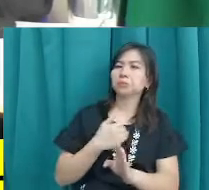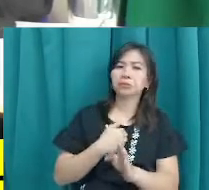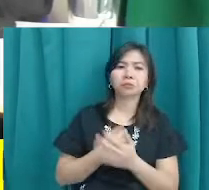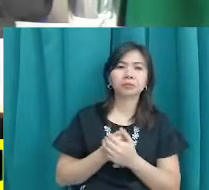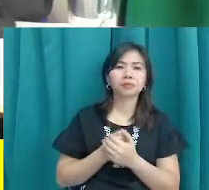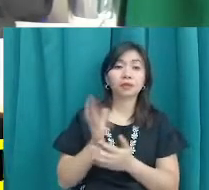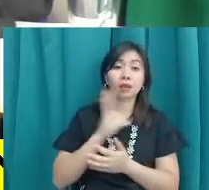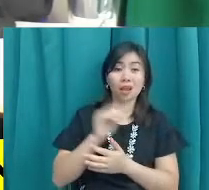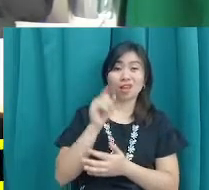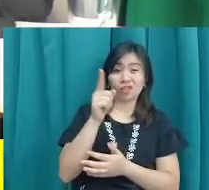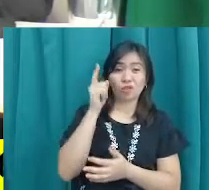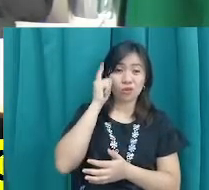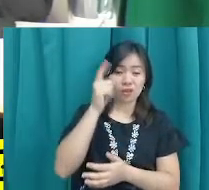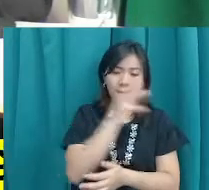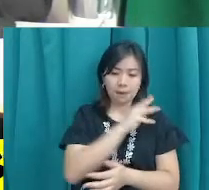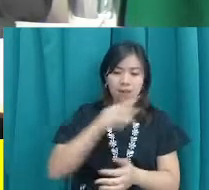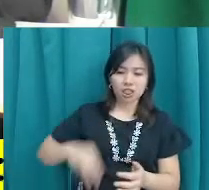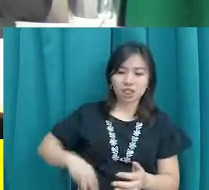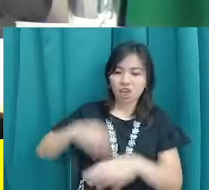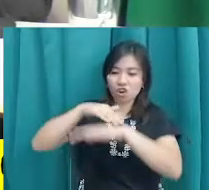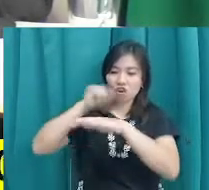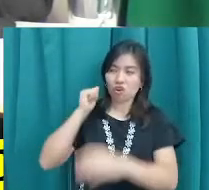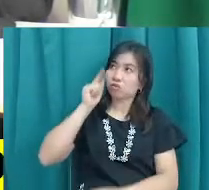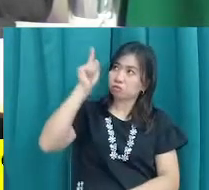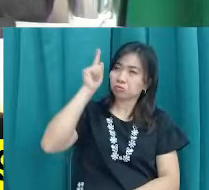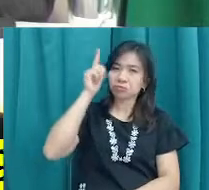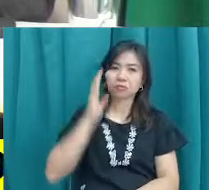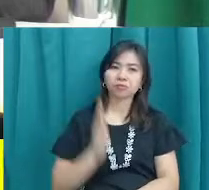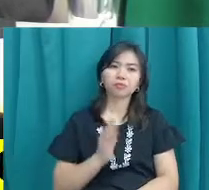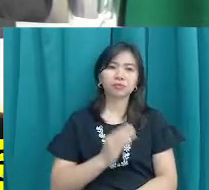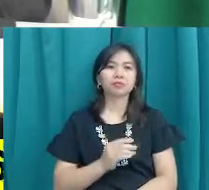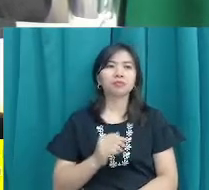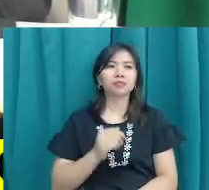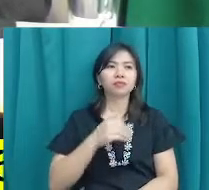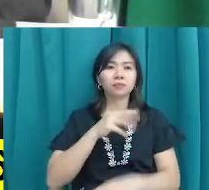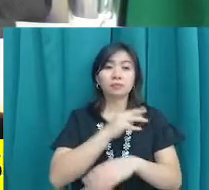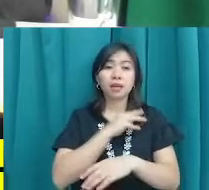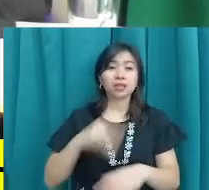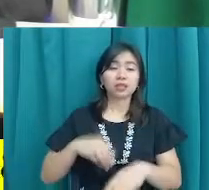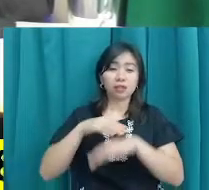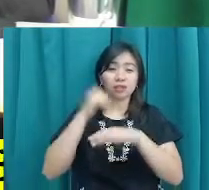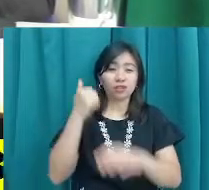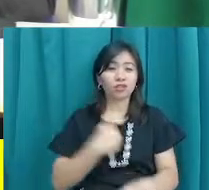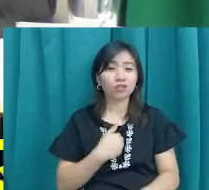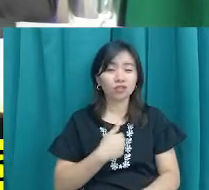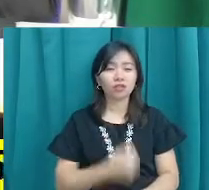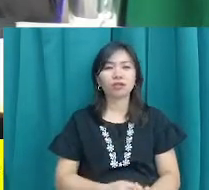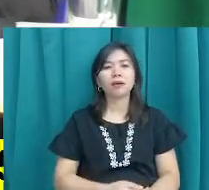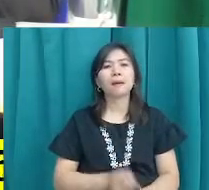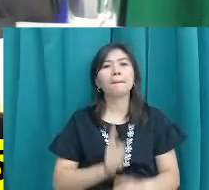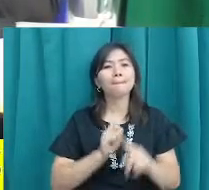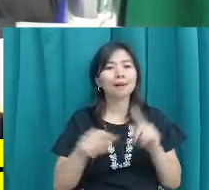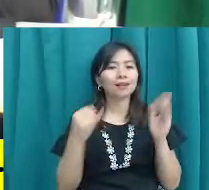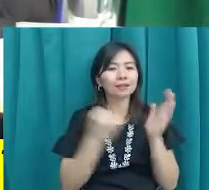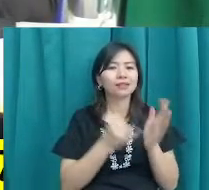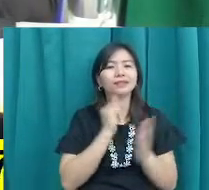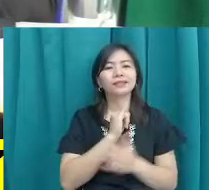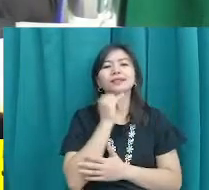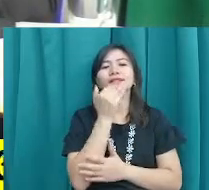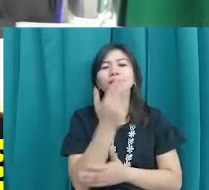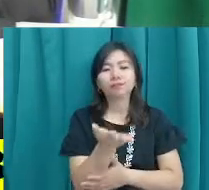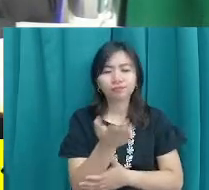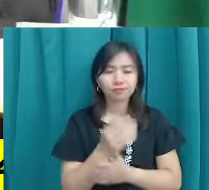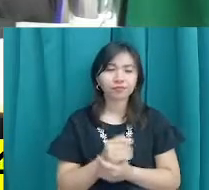lang Master tawag mo. You see? Feeling mo lang Master ang tawag mo. Pero ikaw na mismo, ang namumuhay. Hindi na